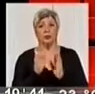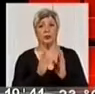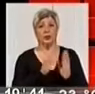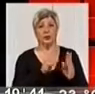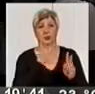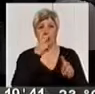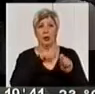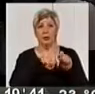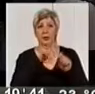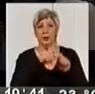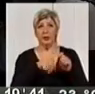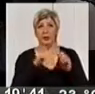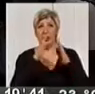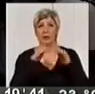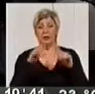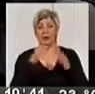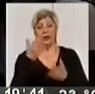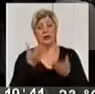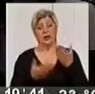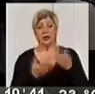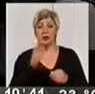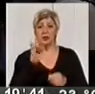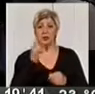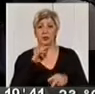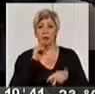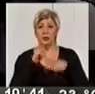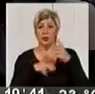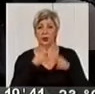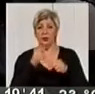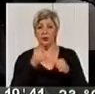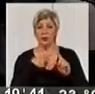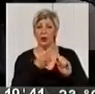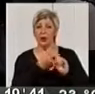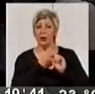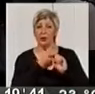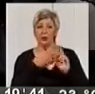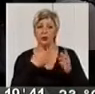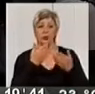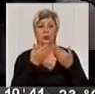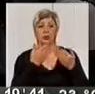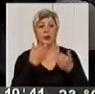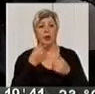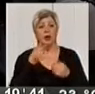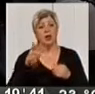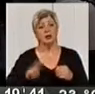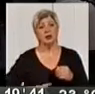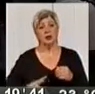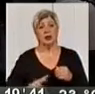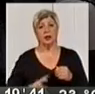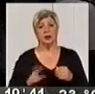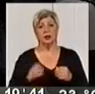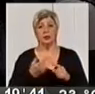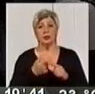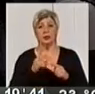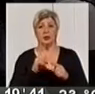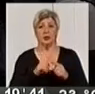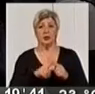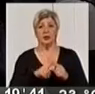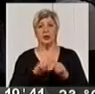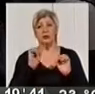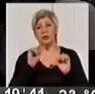таке. Якщо дитина скаржиться, ми контактуємо з директором, питаємо, що там, як там. Тому це можливо і так.